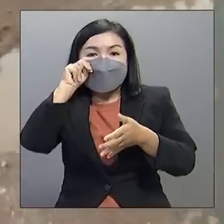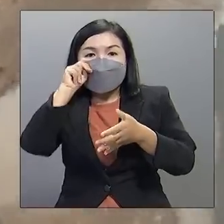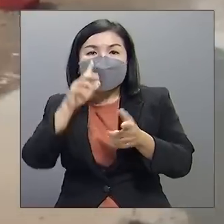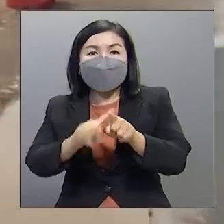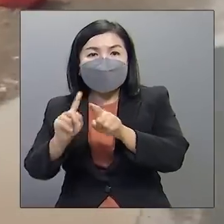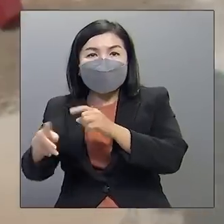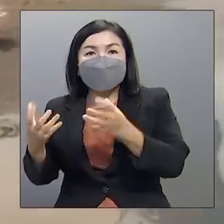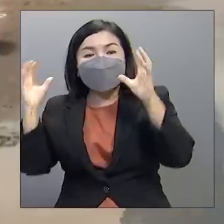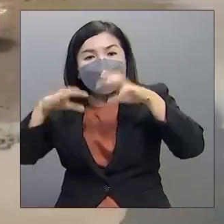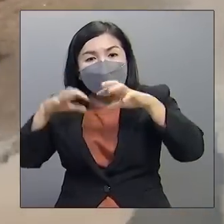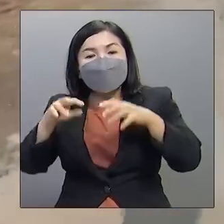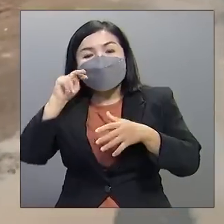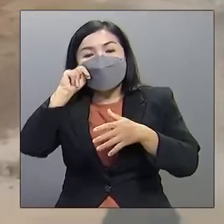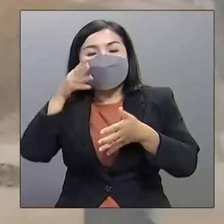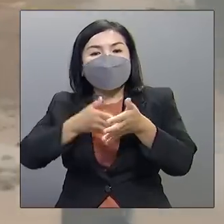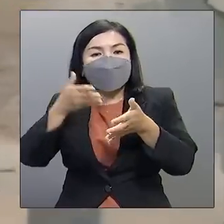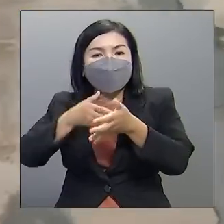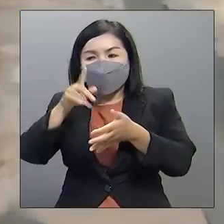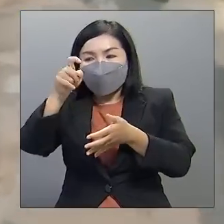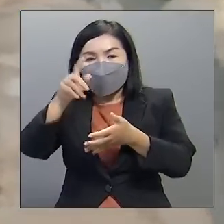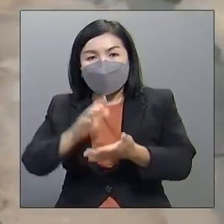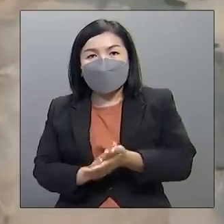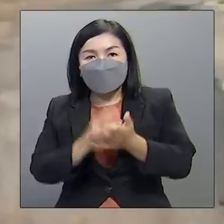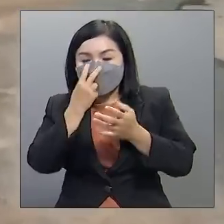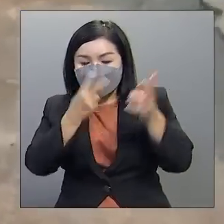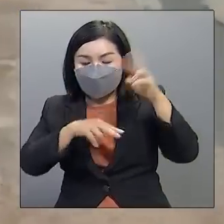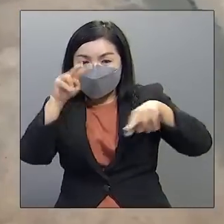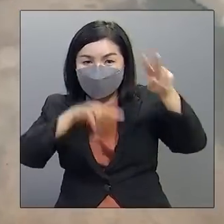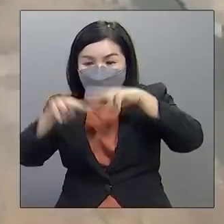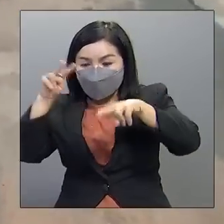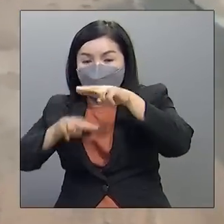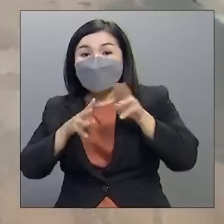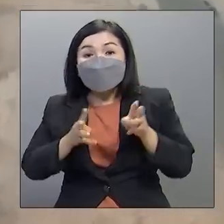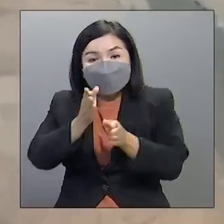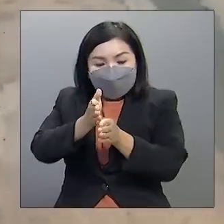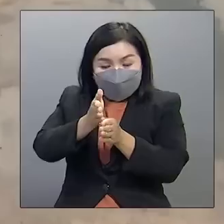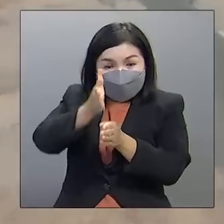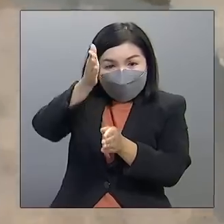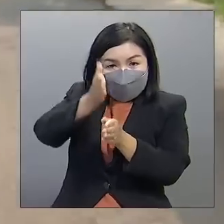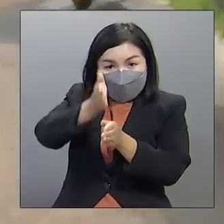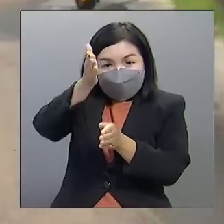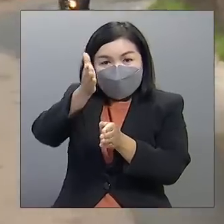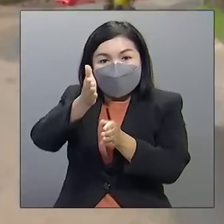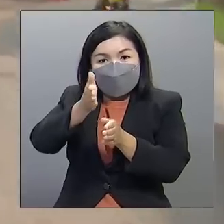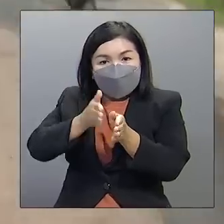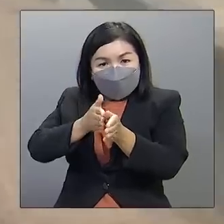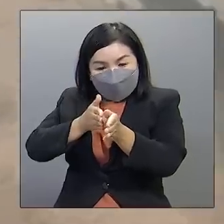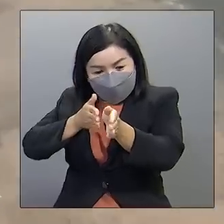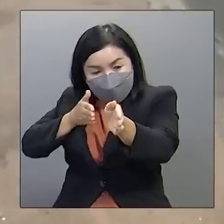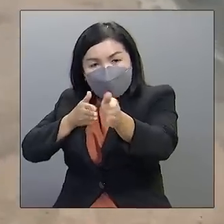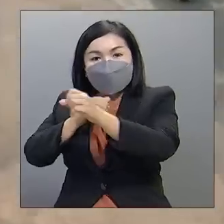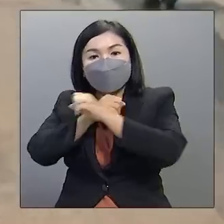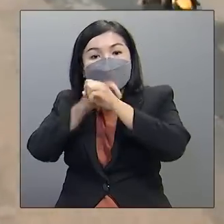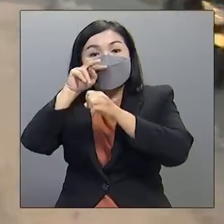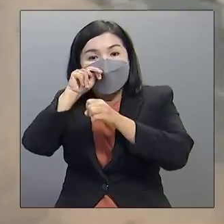มื่อเกิดฝนตกหนักค่ะและทีมข่าวลองสำรวจตะเวนไปตามเส้นทางแนวริมลำผักชีที่นี่นะคะตามที่ชาวบ้านให้ข้อมูล